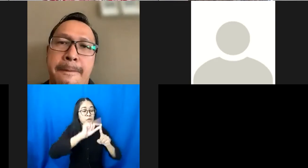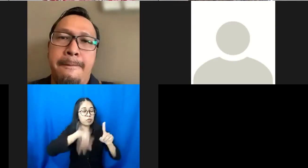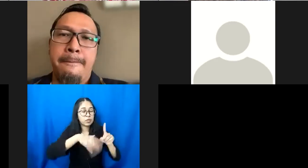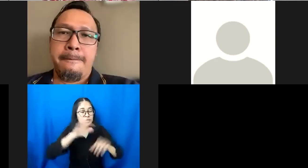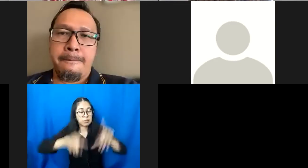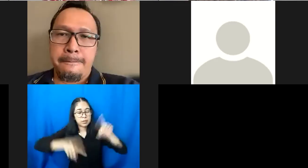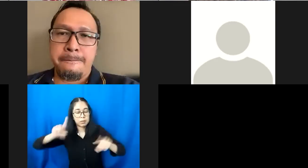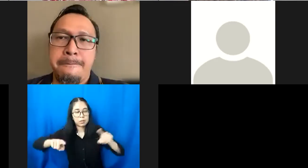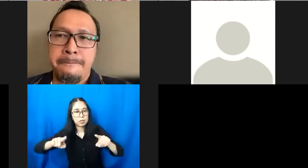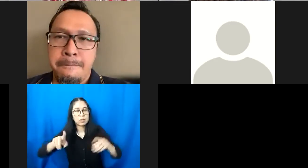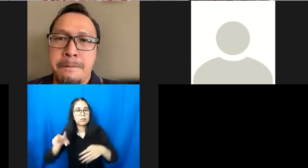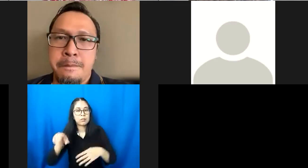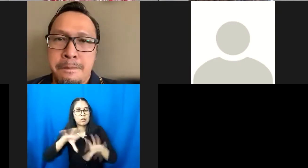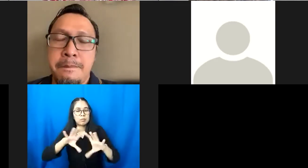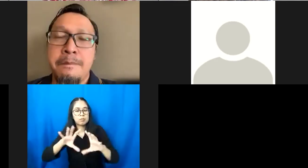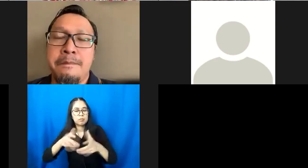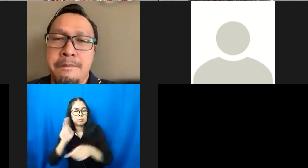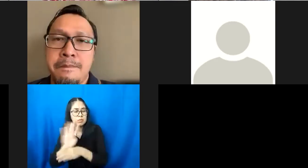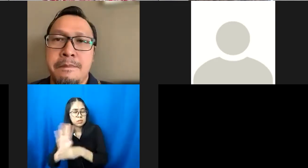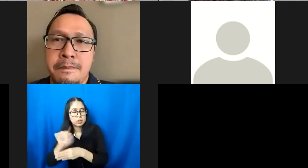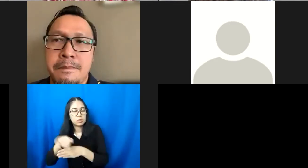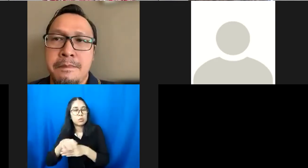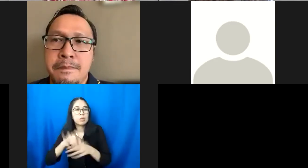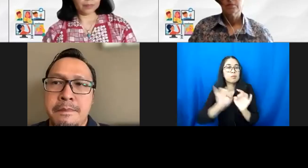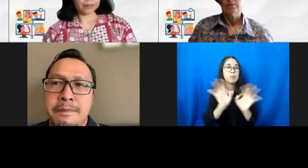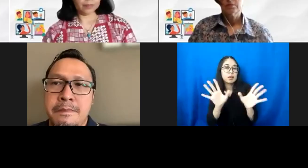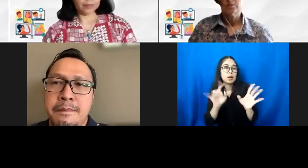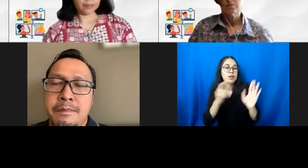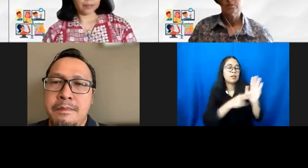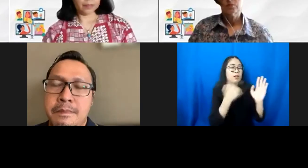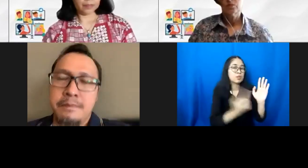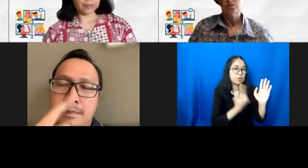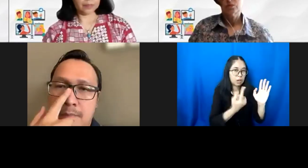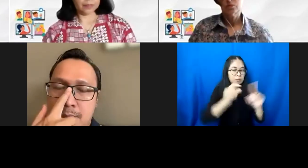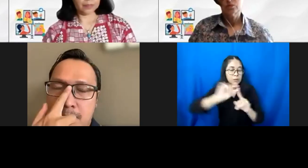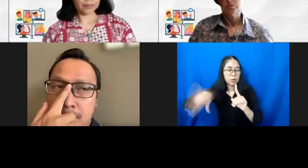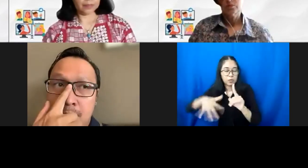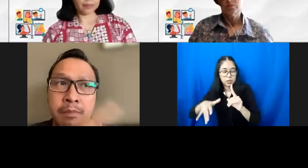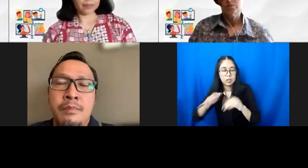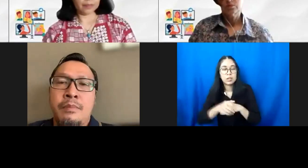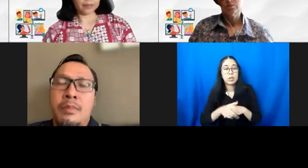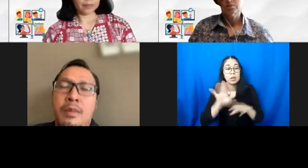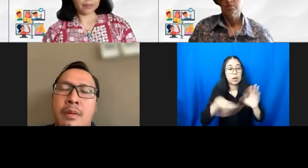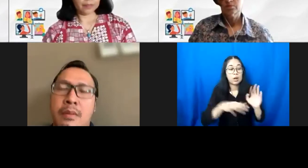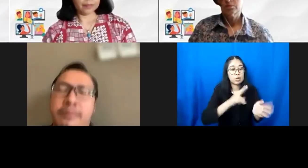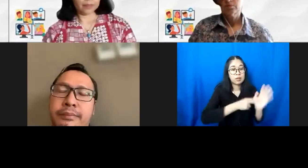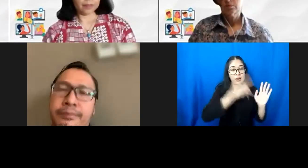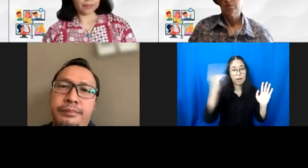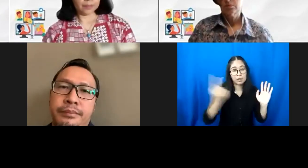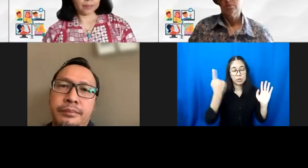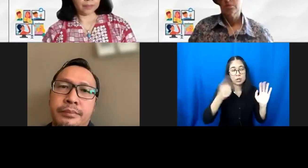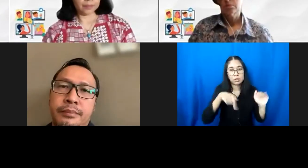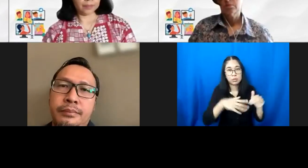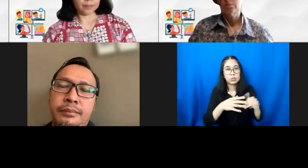berbeda dengan yang ada di nasional. Kalau di nasional kelompok bisnisnya adalah